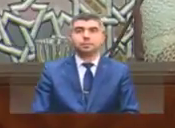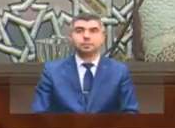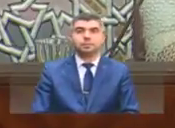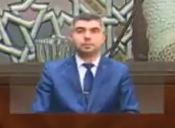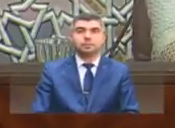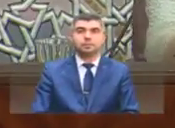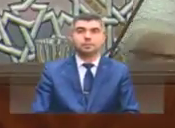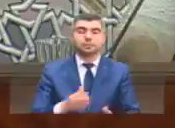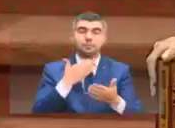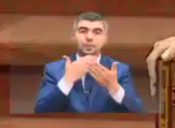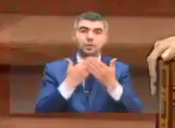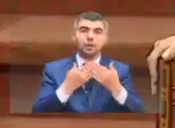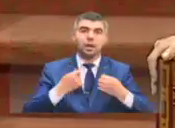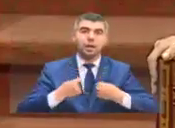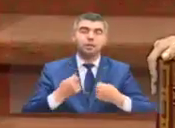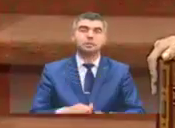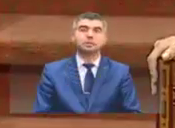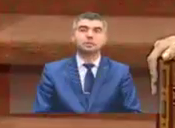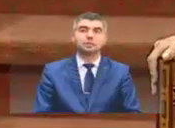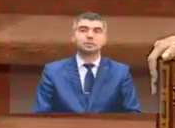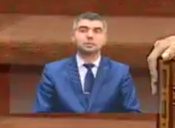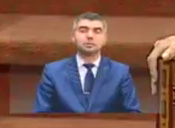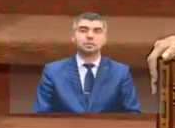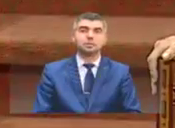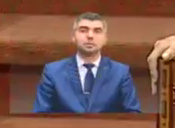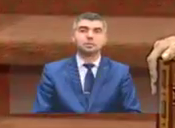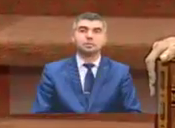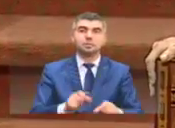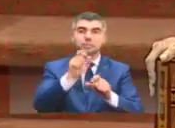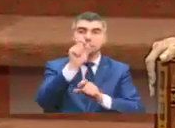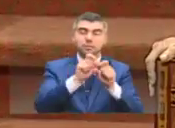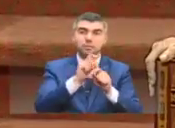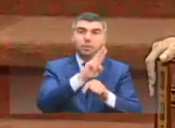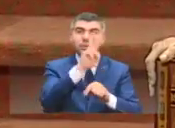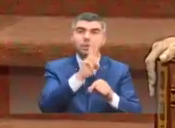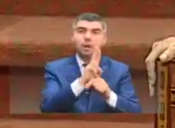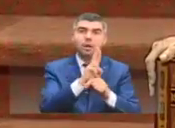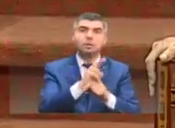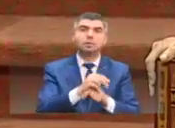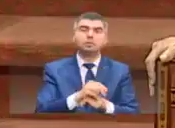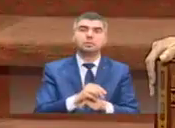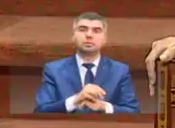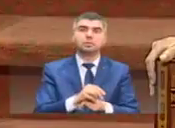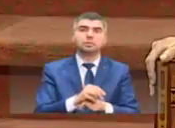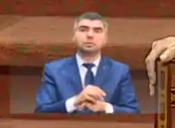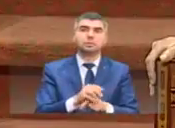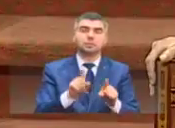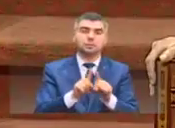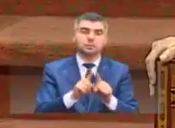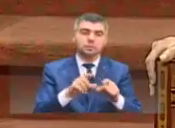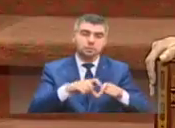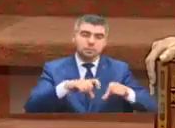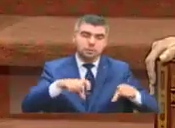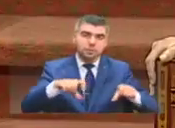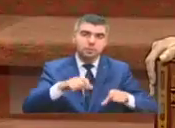شكرا سيدة الرئيسة. سيدة كاتبة الدولة، نسائلكم حول الرفع من معدل الربط بشبكة